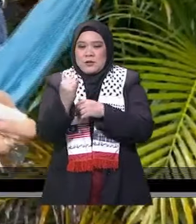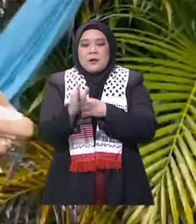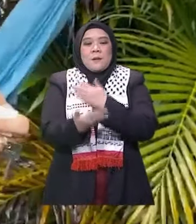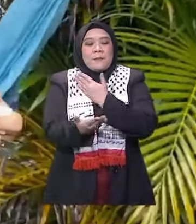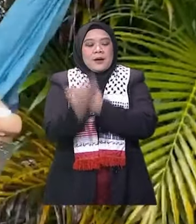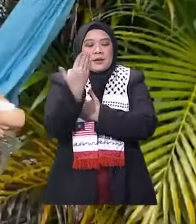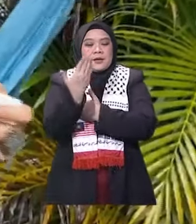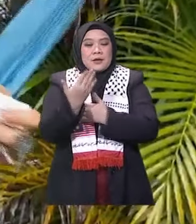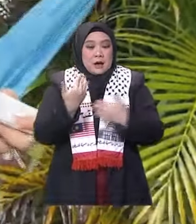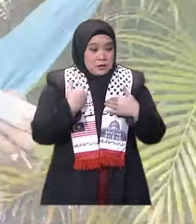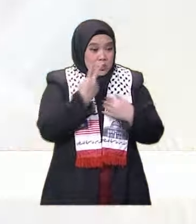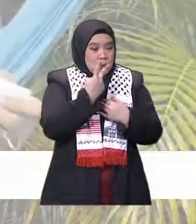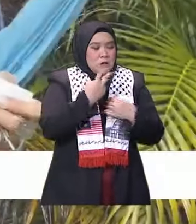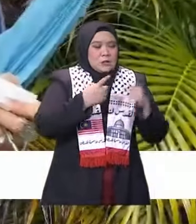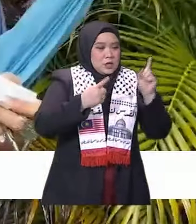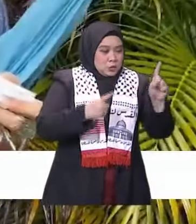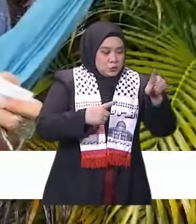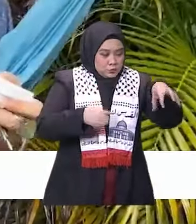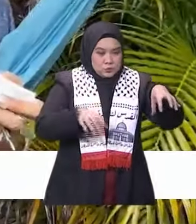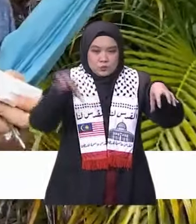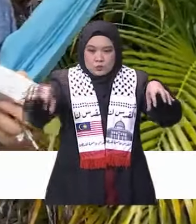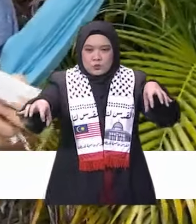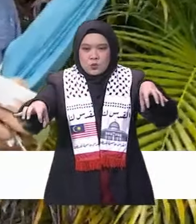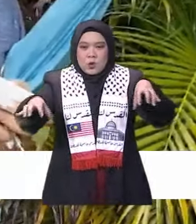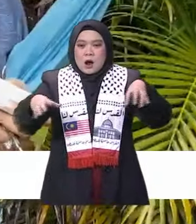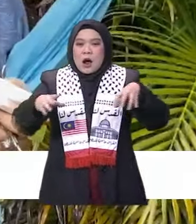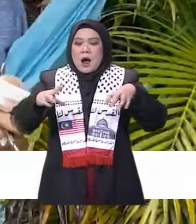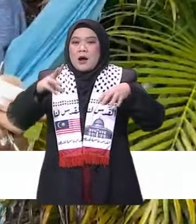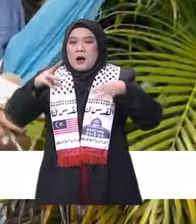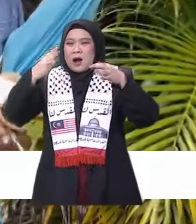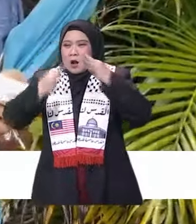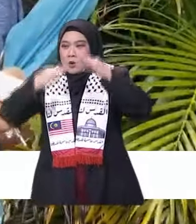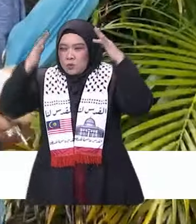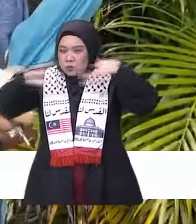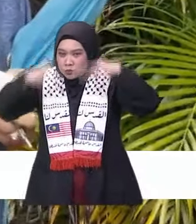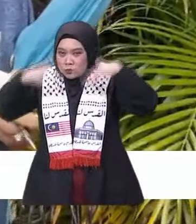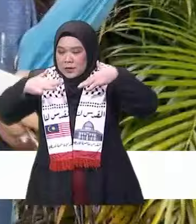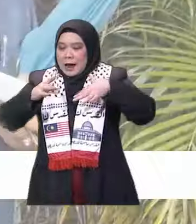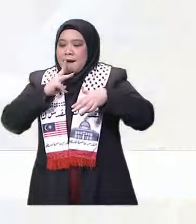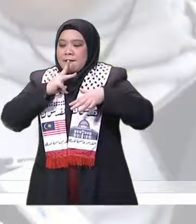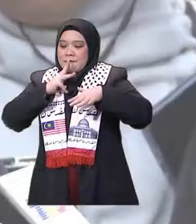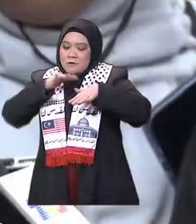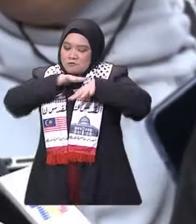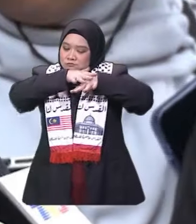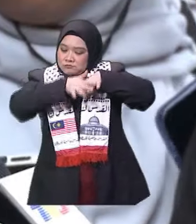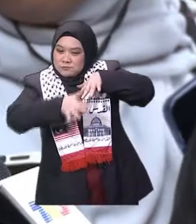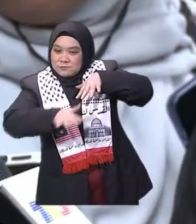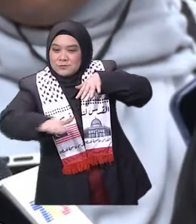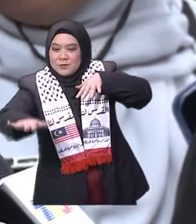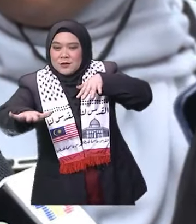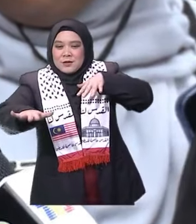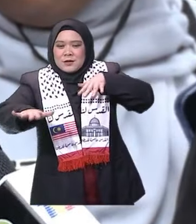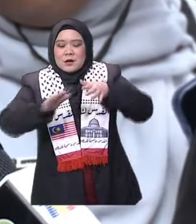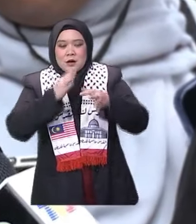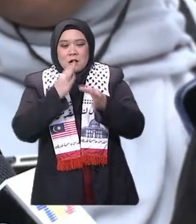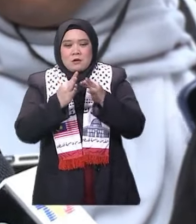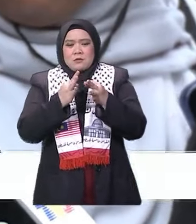tempat satu kat sini satu dekat situ air memang mengalir kalau hujan lebas sikit memang air mengalir Dar every time jadi